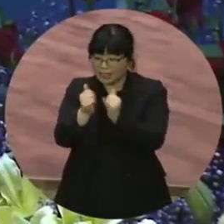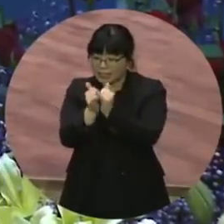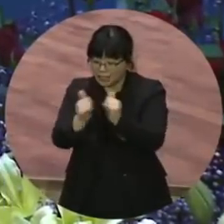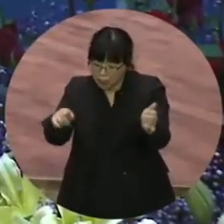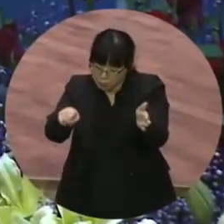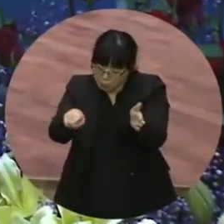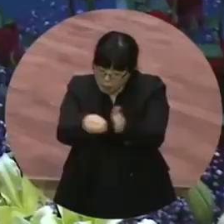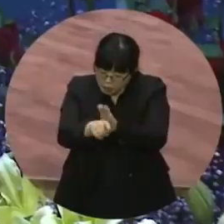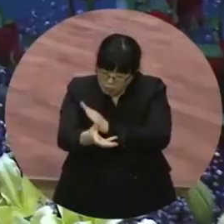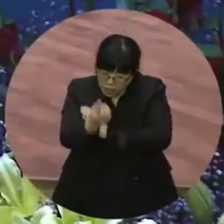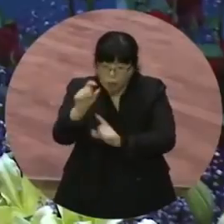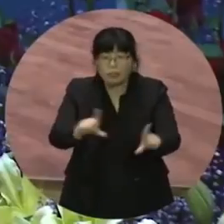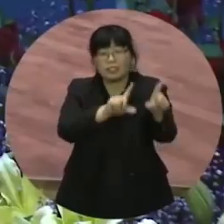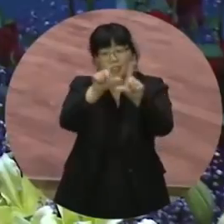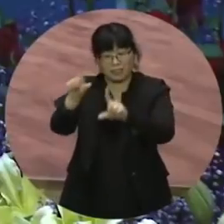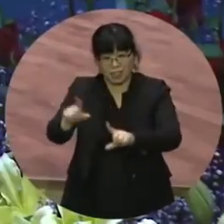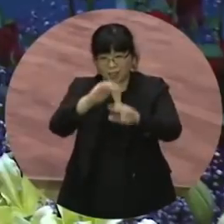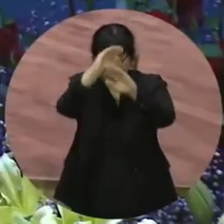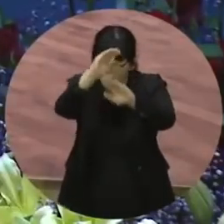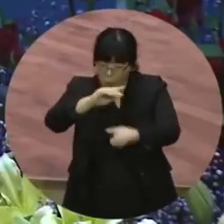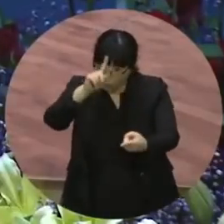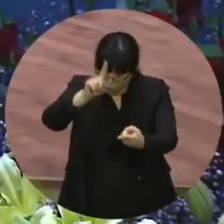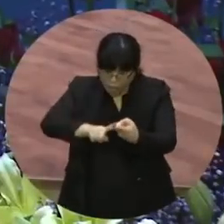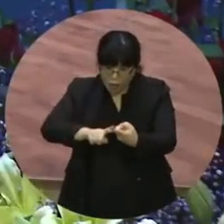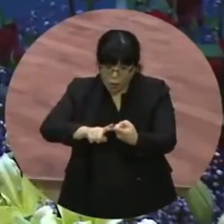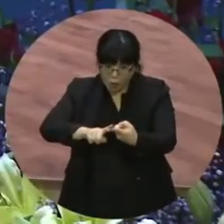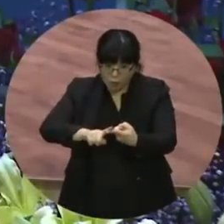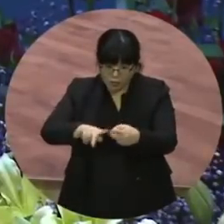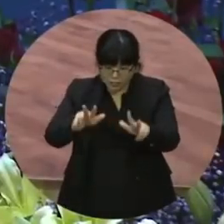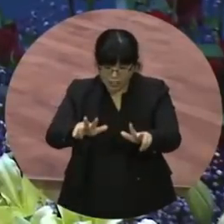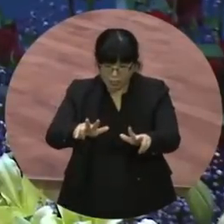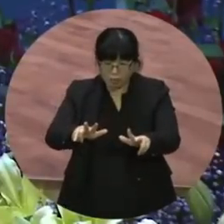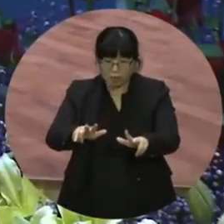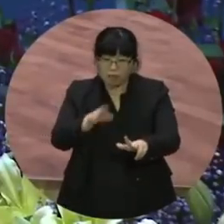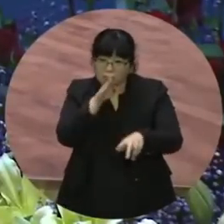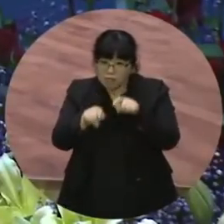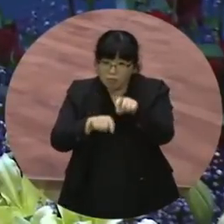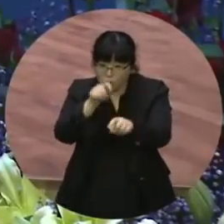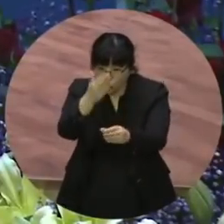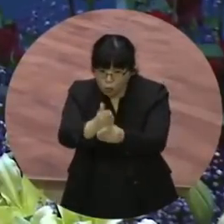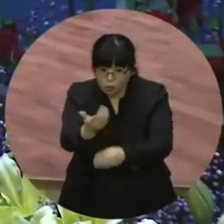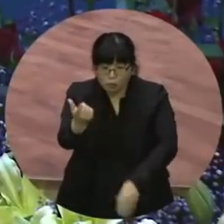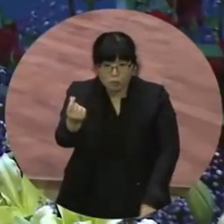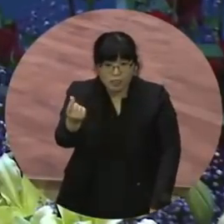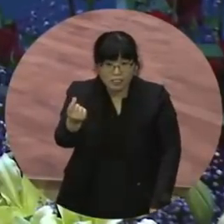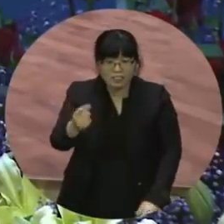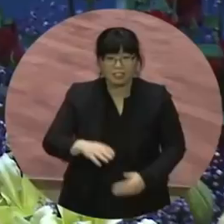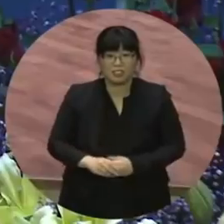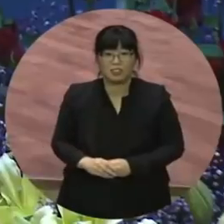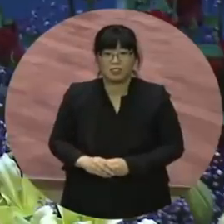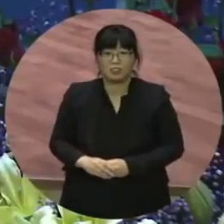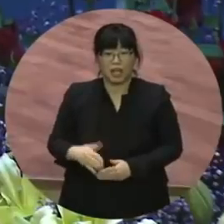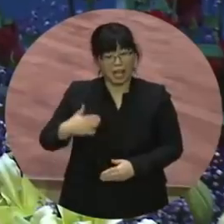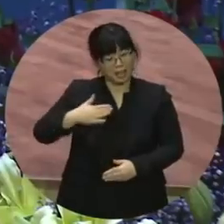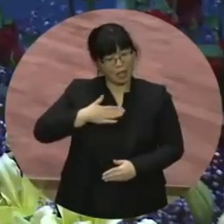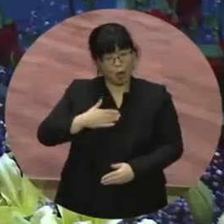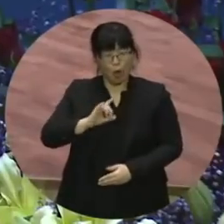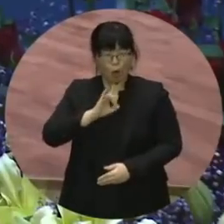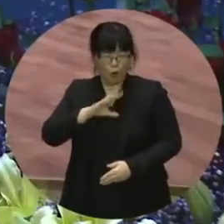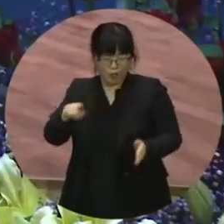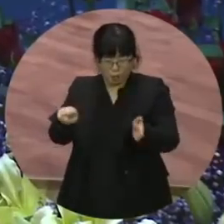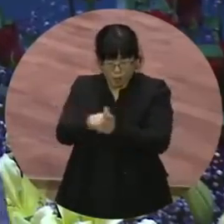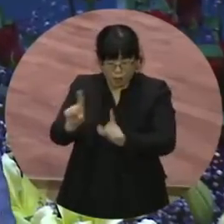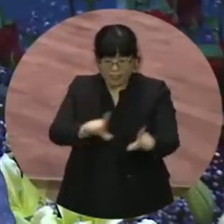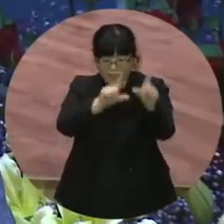자, 오직 믿음으로 사는 삶의 특징이 뭐라고요? 저 다섯 가지 말씀드렸습니다.